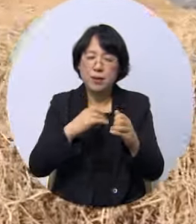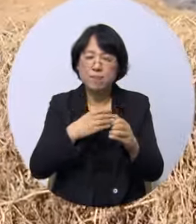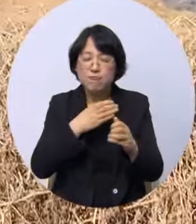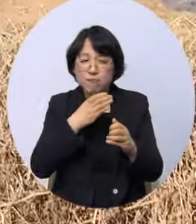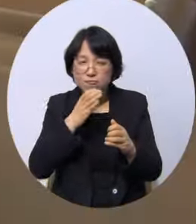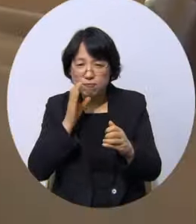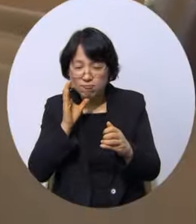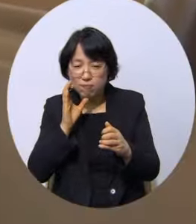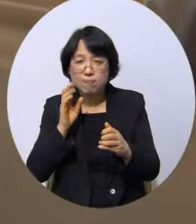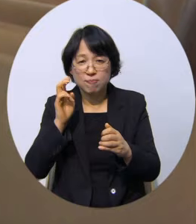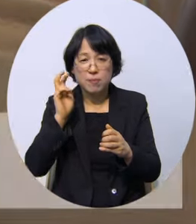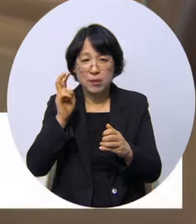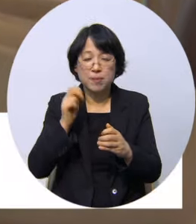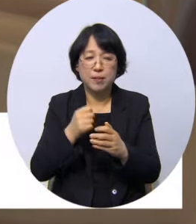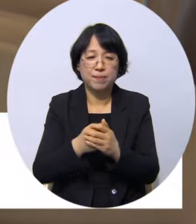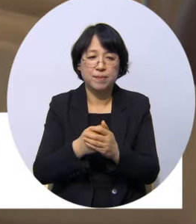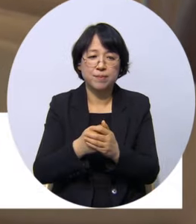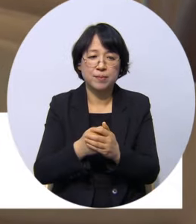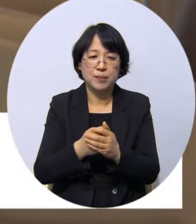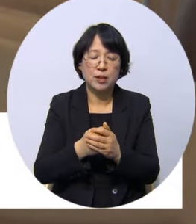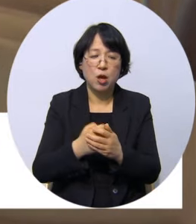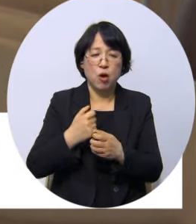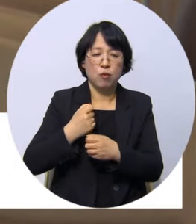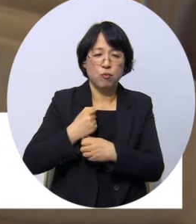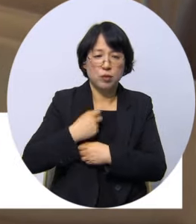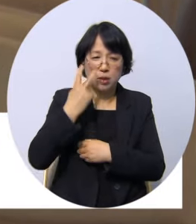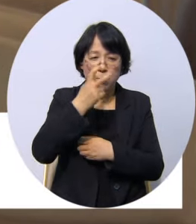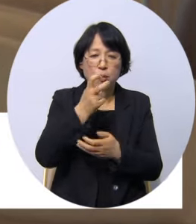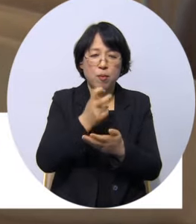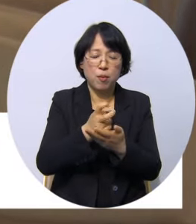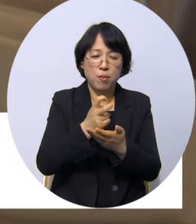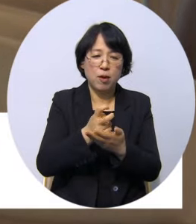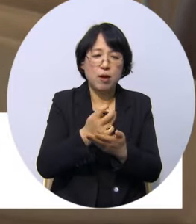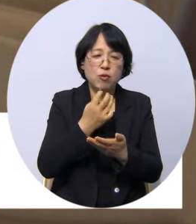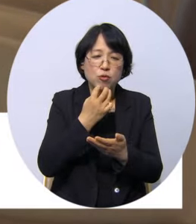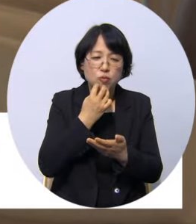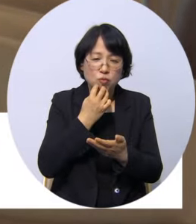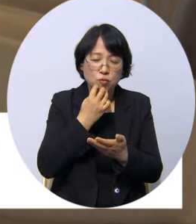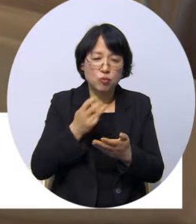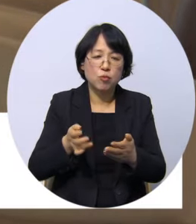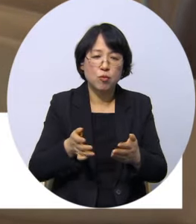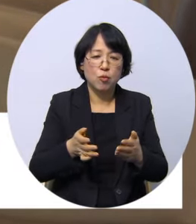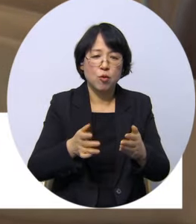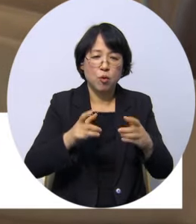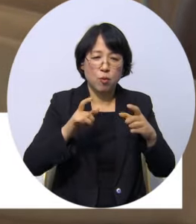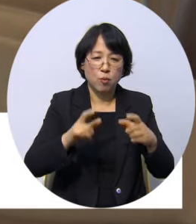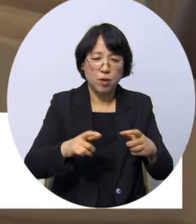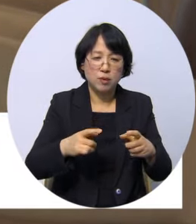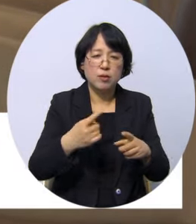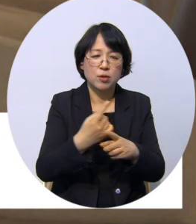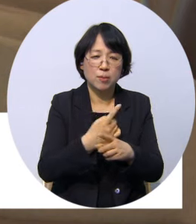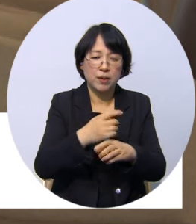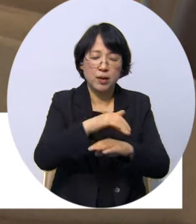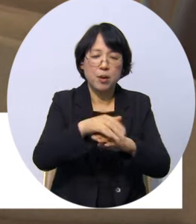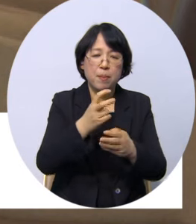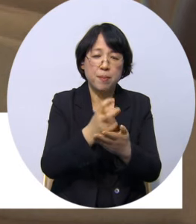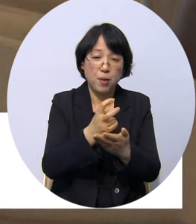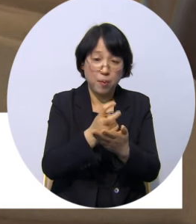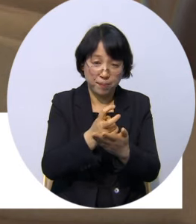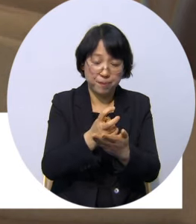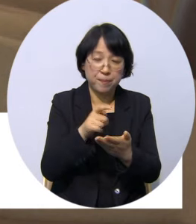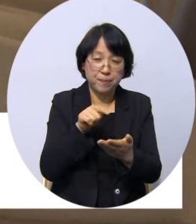전망됩니다 강화군은 군사시설 보호법과 수도권 정비 계획이 적용되면서 기업 위치가 사실상